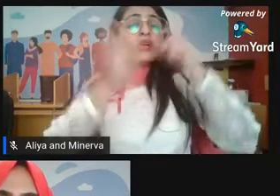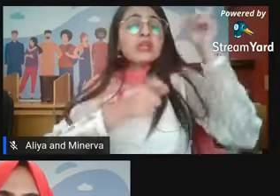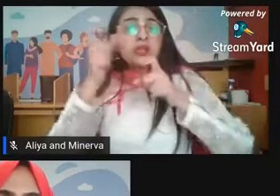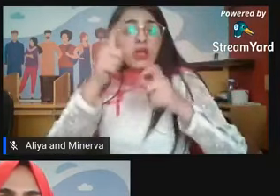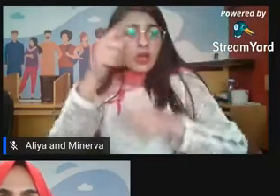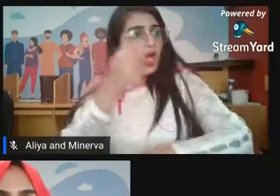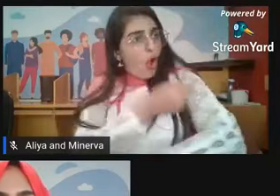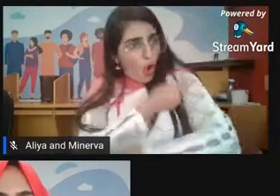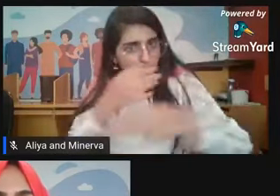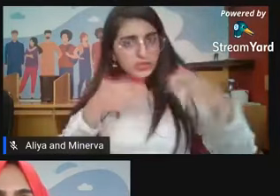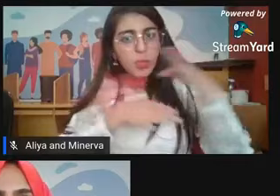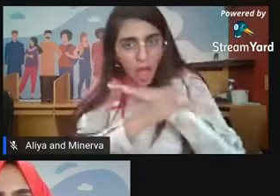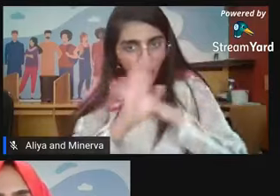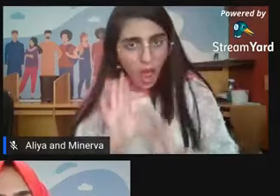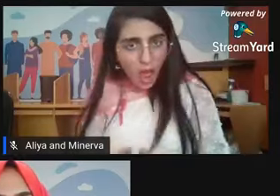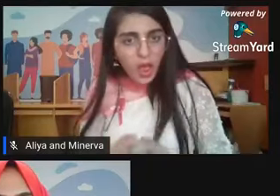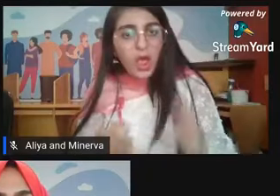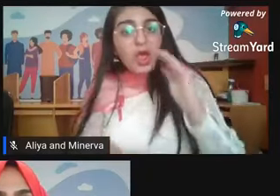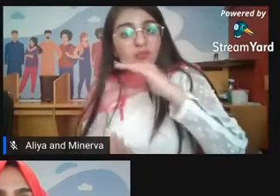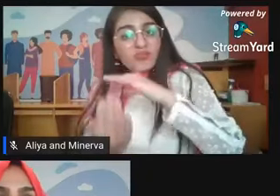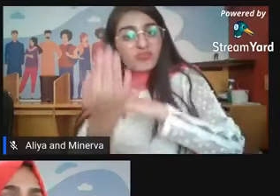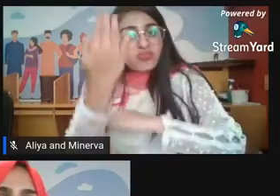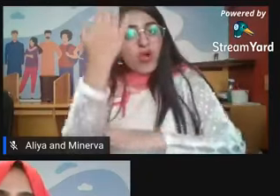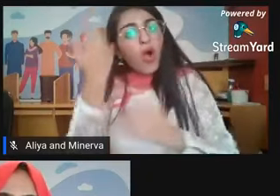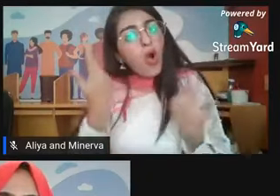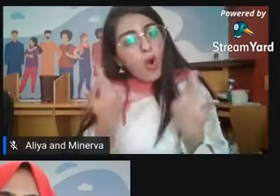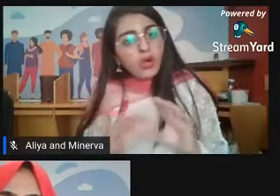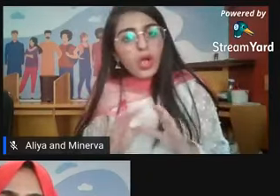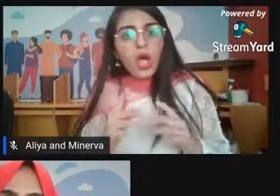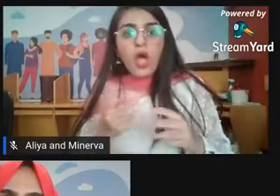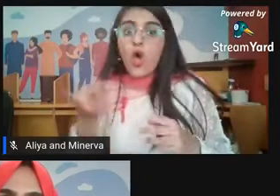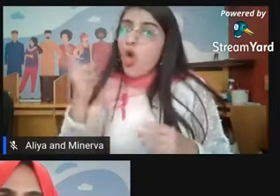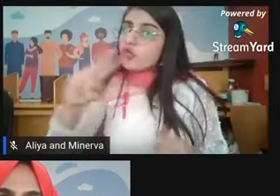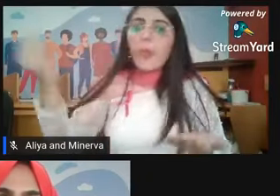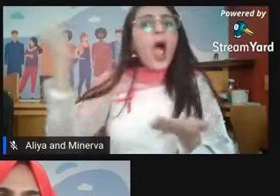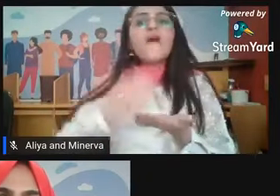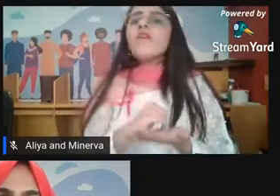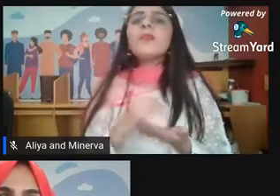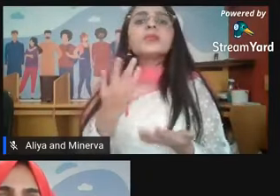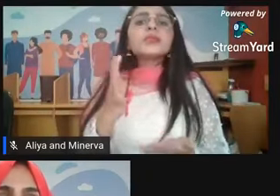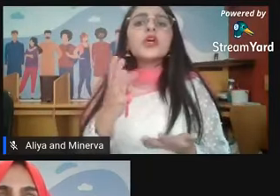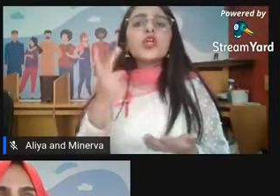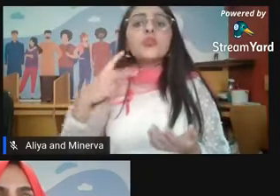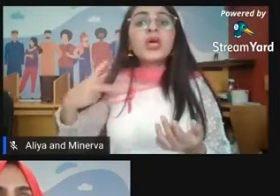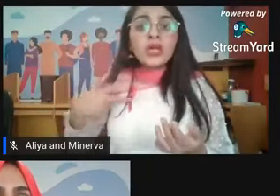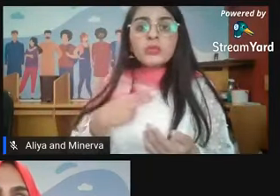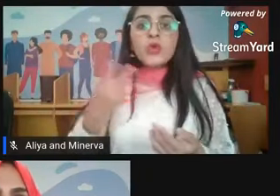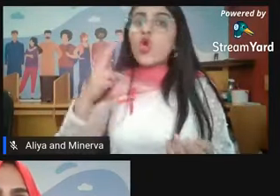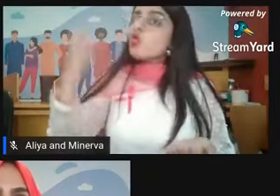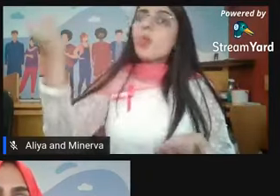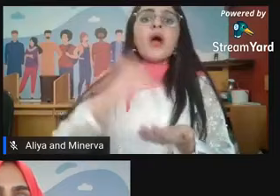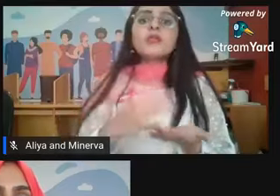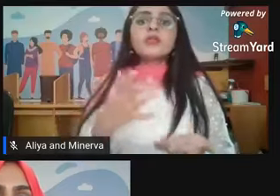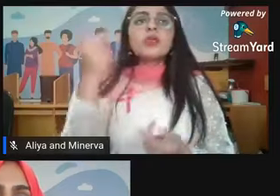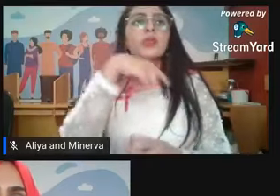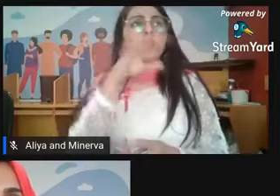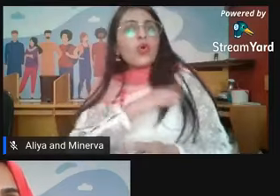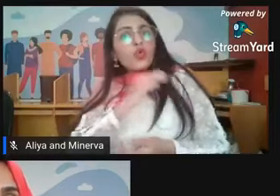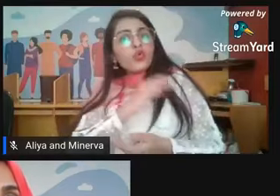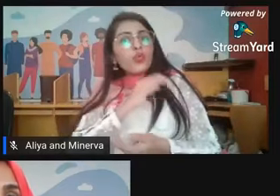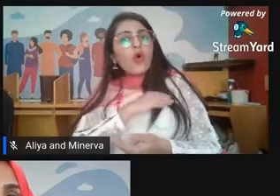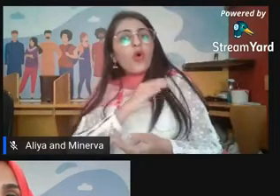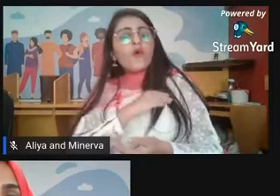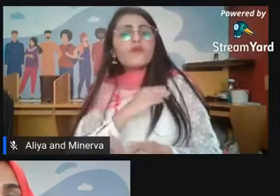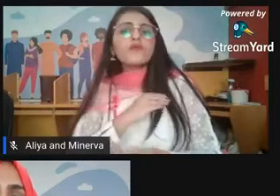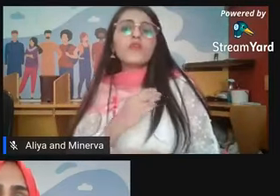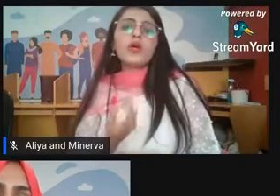for the checkup, they get their ultrasounds done, but they never come back for the surgery. Just because yahi fear aur yahi sari